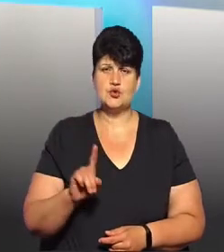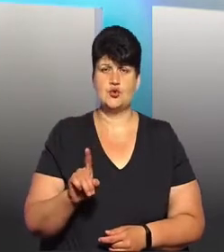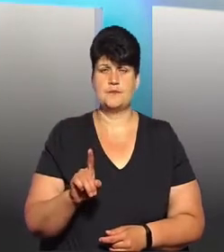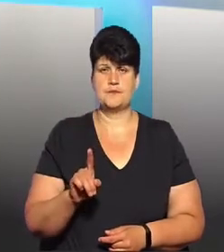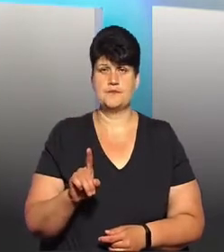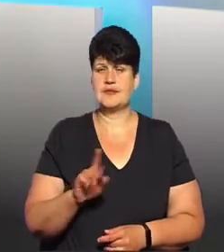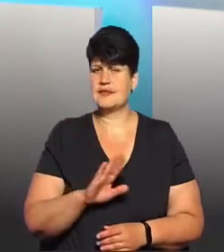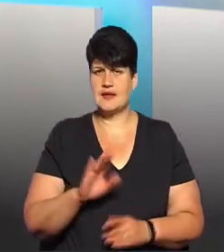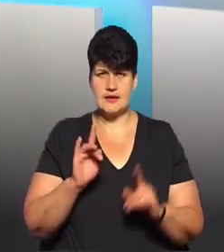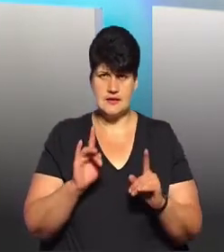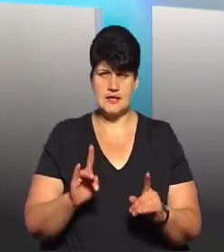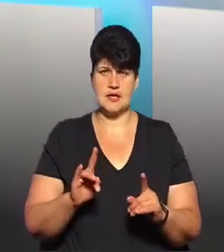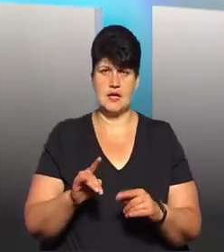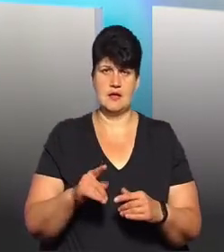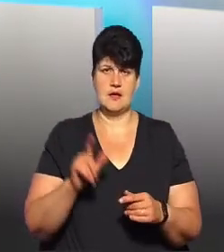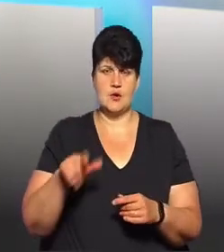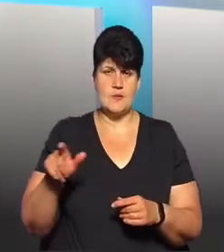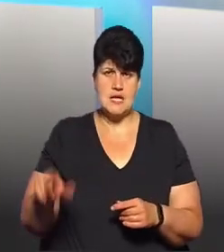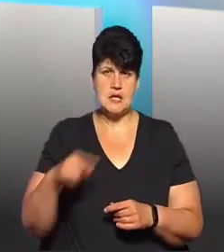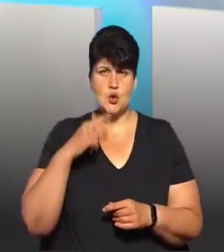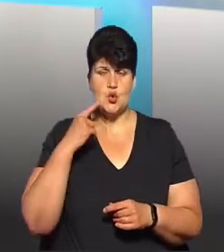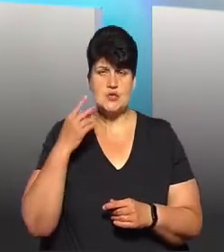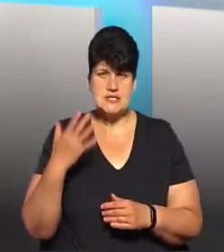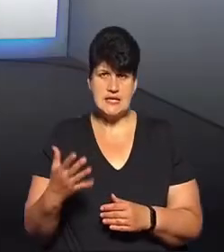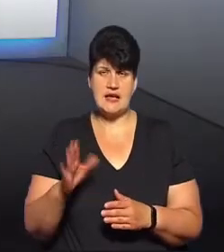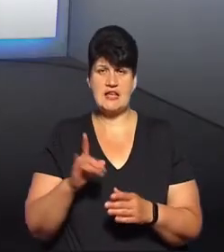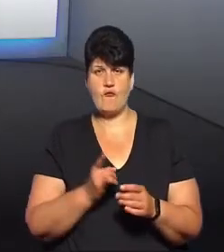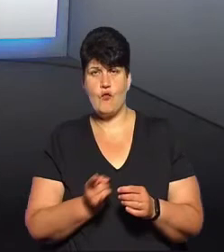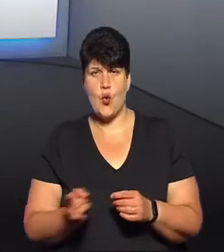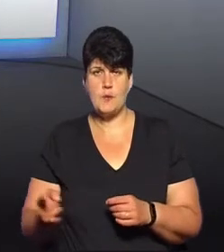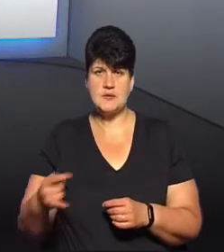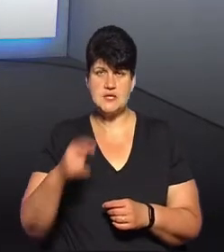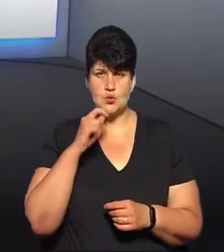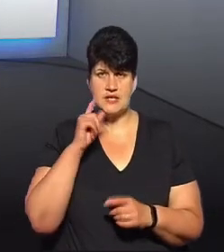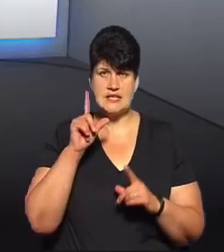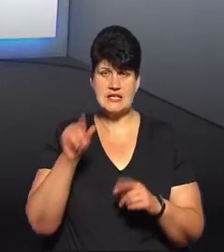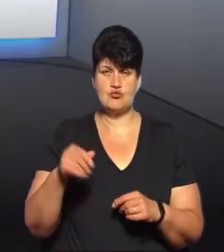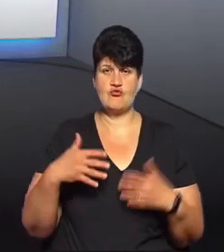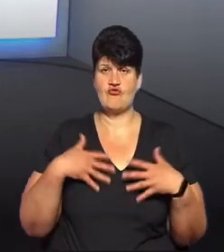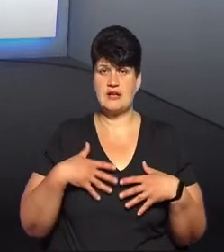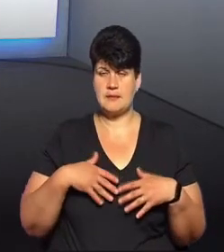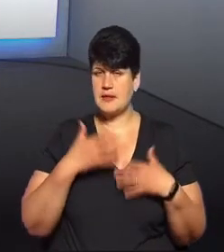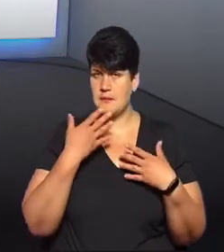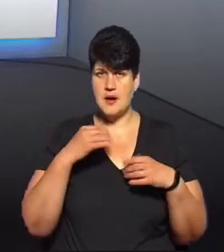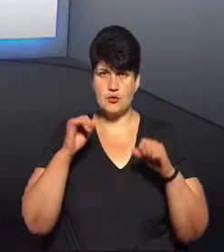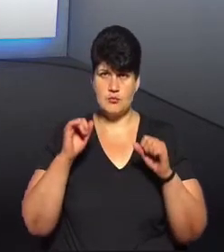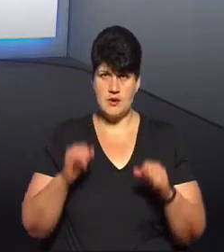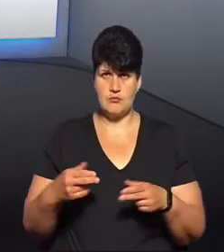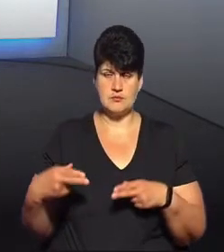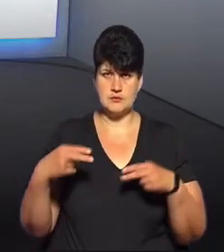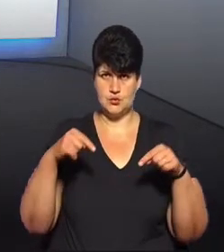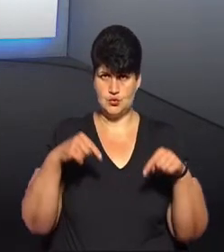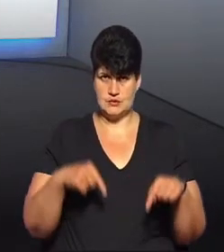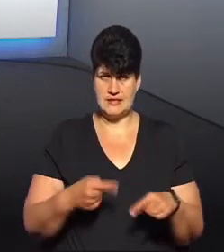громадяни Росії, але взагалі громадяни, які в об'їзд України їдуть у Крим, вони не мають права пересікати кордон з Україною. Це просто така собі